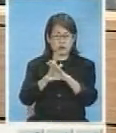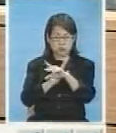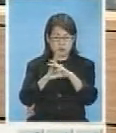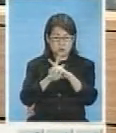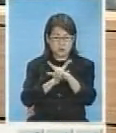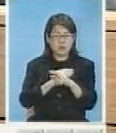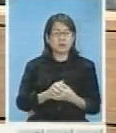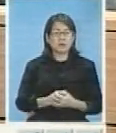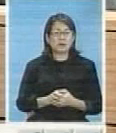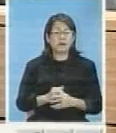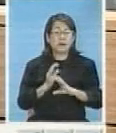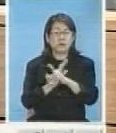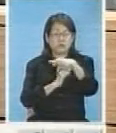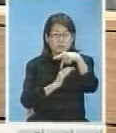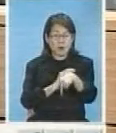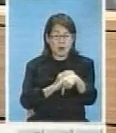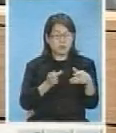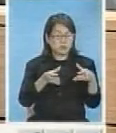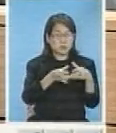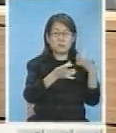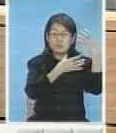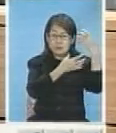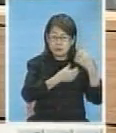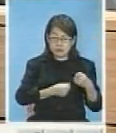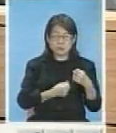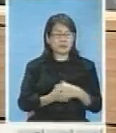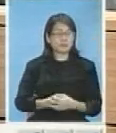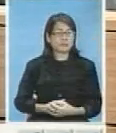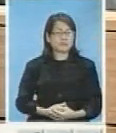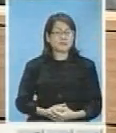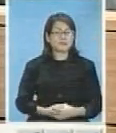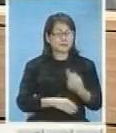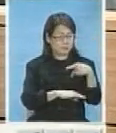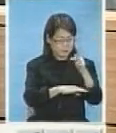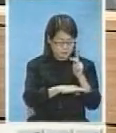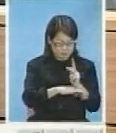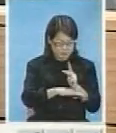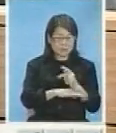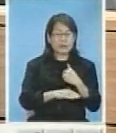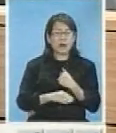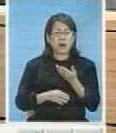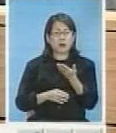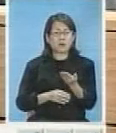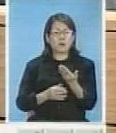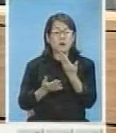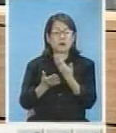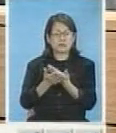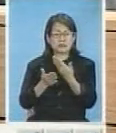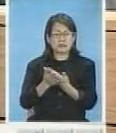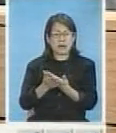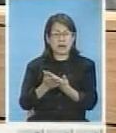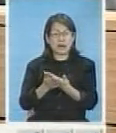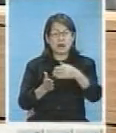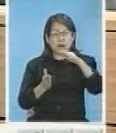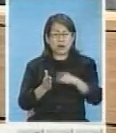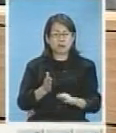ธิปัตย์ท่านประธานครับผมเองนั้นขอปรับลดกระทรวงการคลังใน